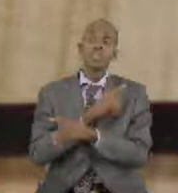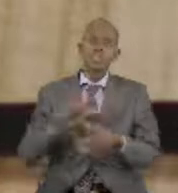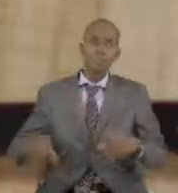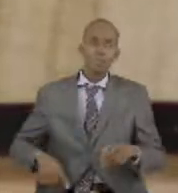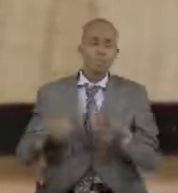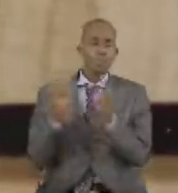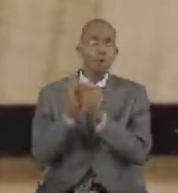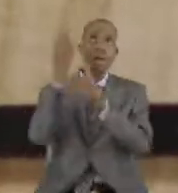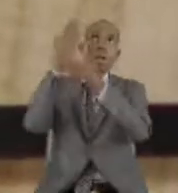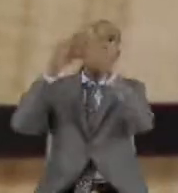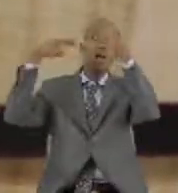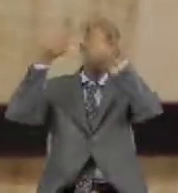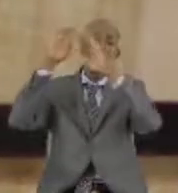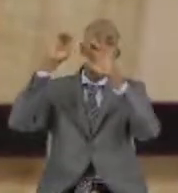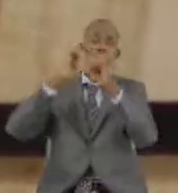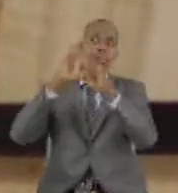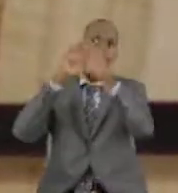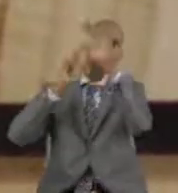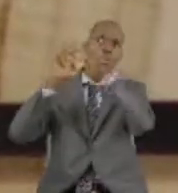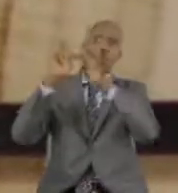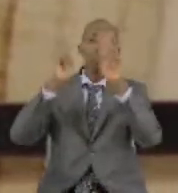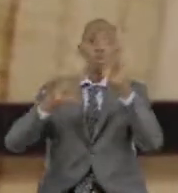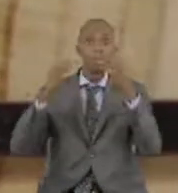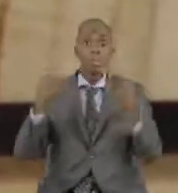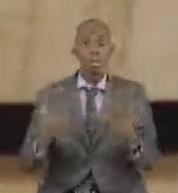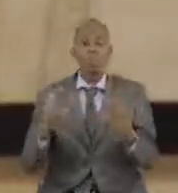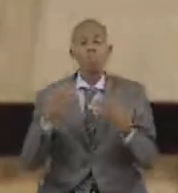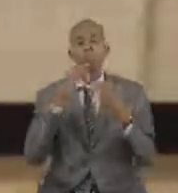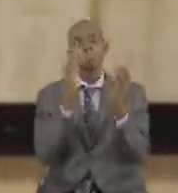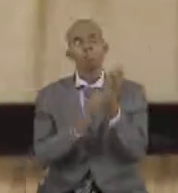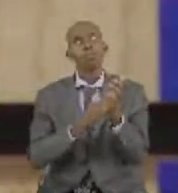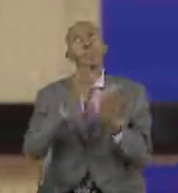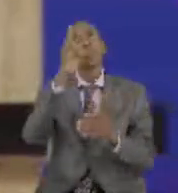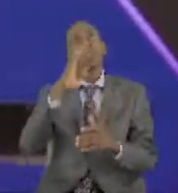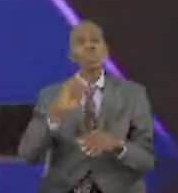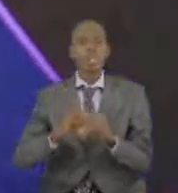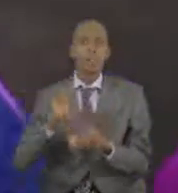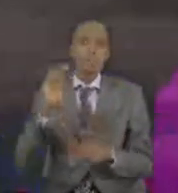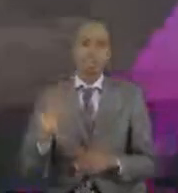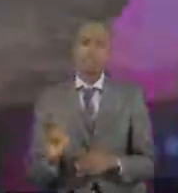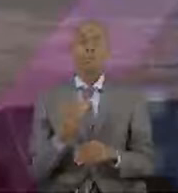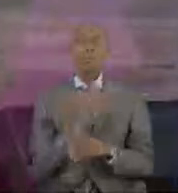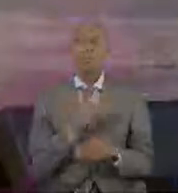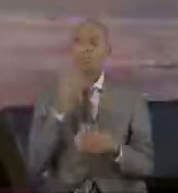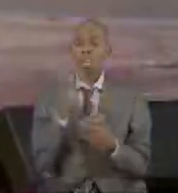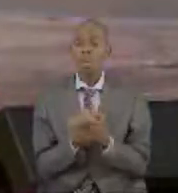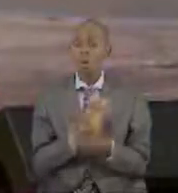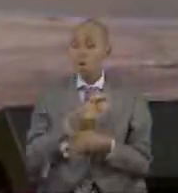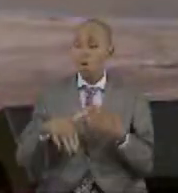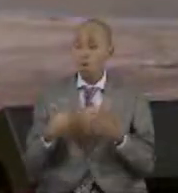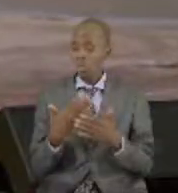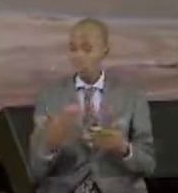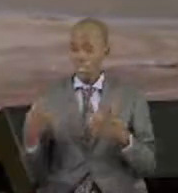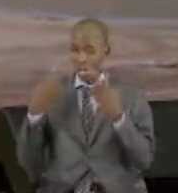avec l'éternité en vue. Ces gens, ils glorifiaient Dieu à son sujet. Maintenant, il nous dit que cela lui est